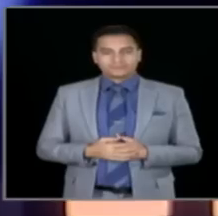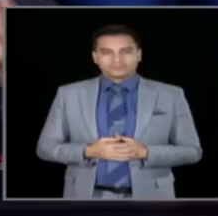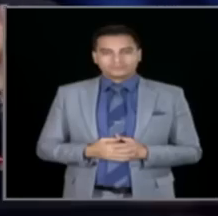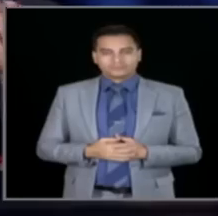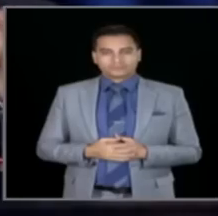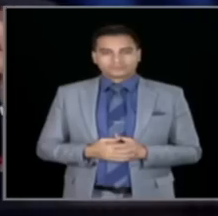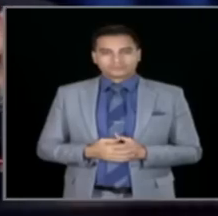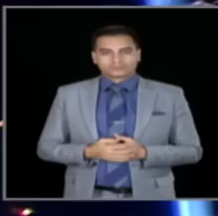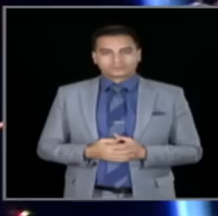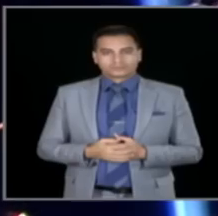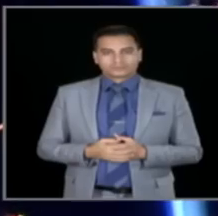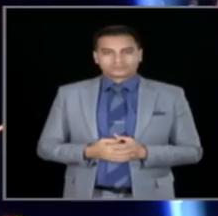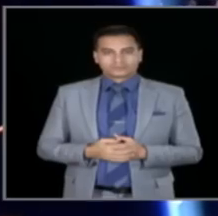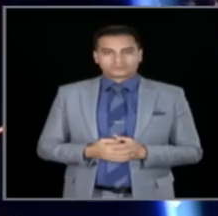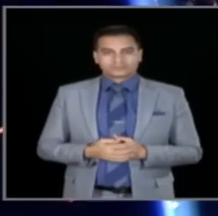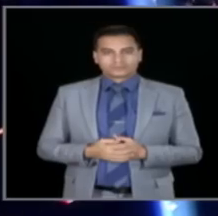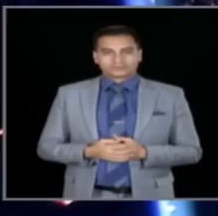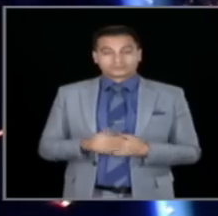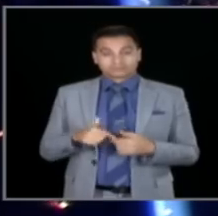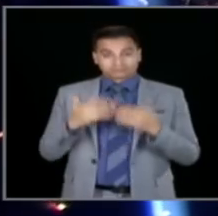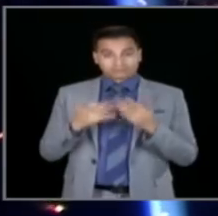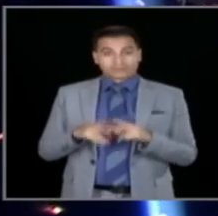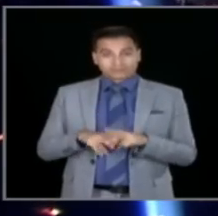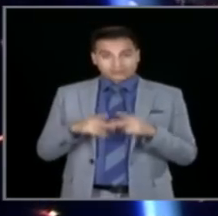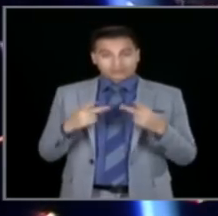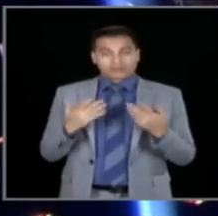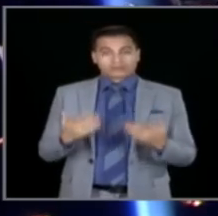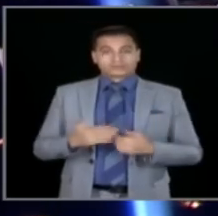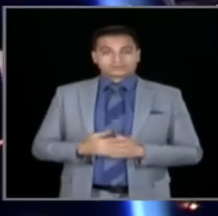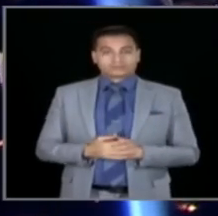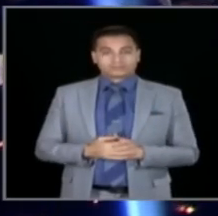البحراوي اتفضل. النتيجة اتغيرت